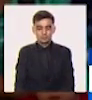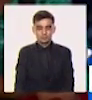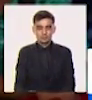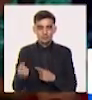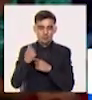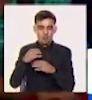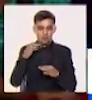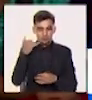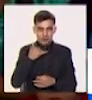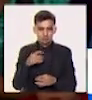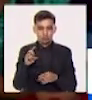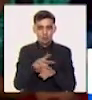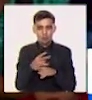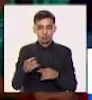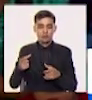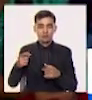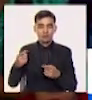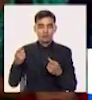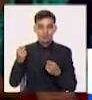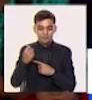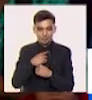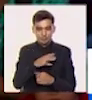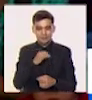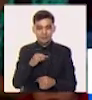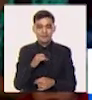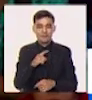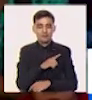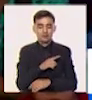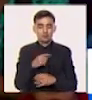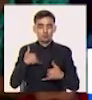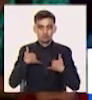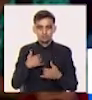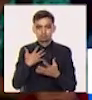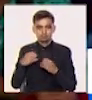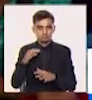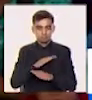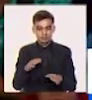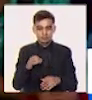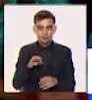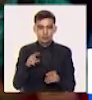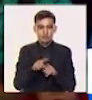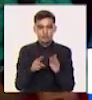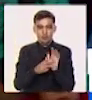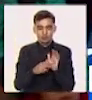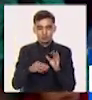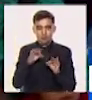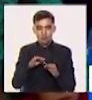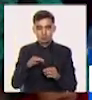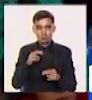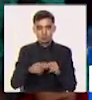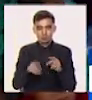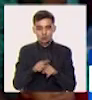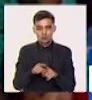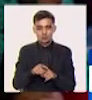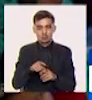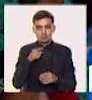тапсырмалары кешке түсіп жатады. Оны кешке жіберетін кезде уже мұғалімдер қабылдамайды. 8-ден асқан кезде уже ол сабақтарды қабылдамайды. Өткен сабақ болып